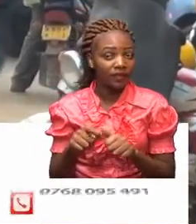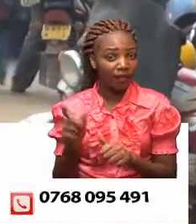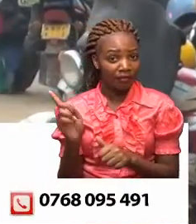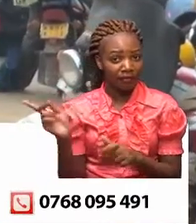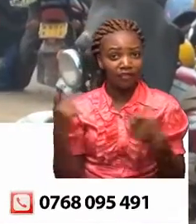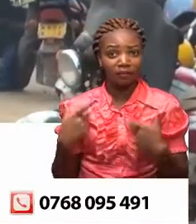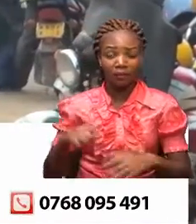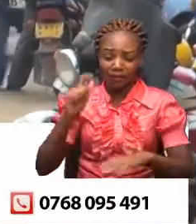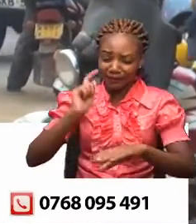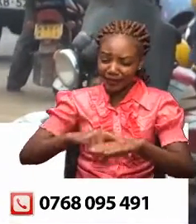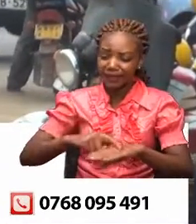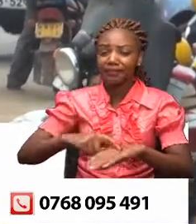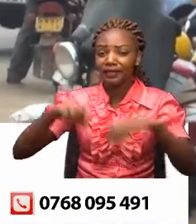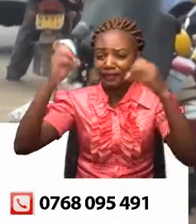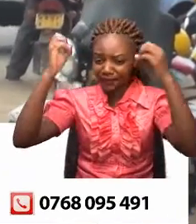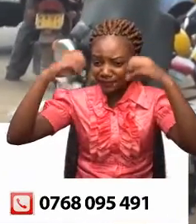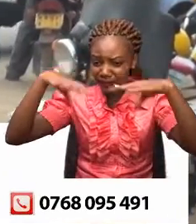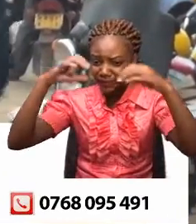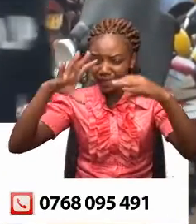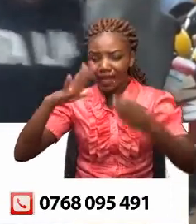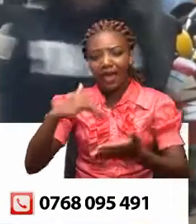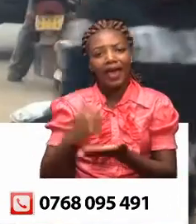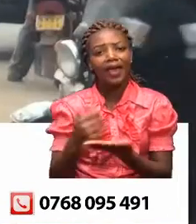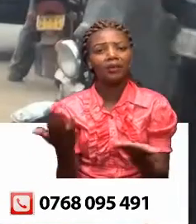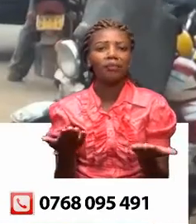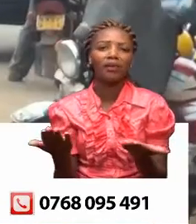mvua imeanza, ni vipi watazidi kuwa katika